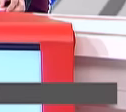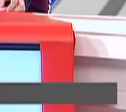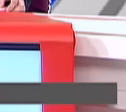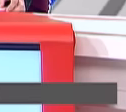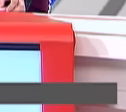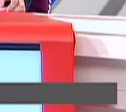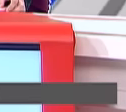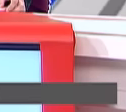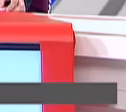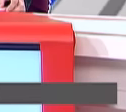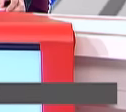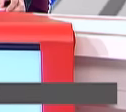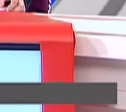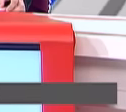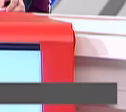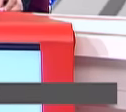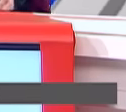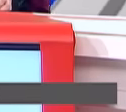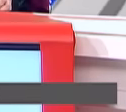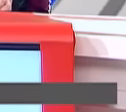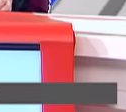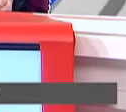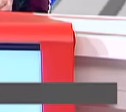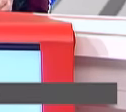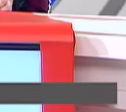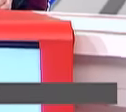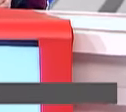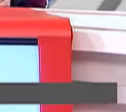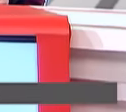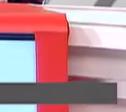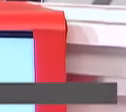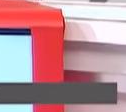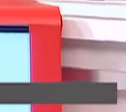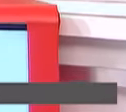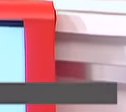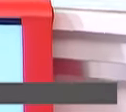kesetiaan anda. Bersama Sayangi Malaysiaku. Dengan itu, Assalamualaikum. Dan salam sejahtera.